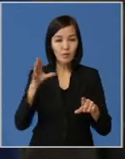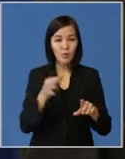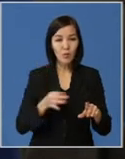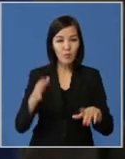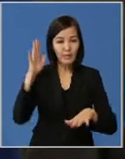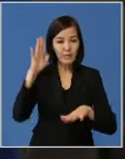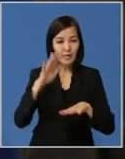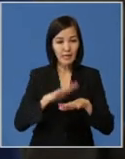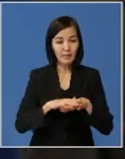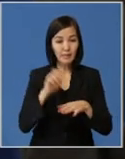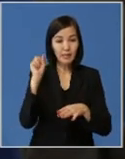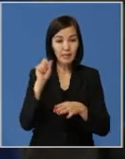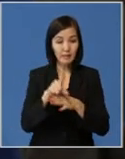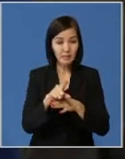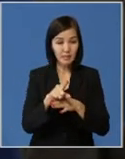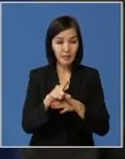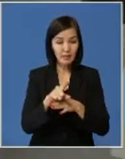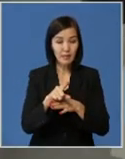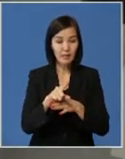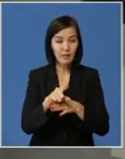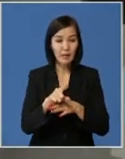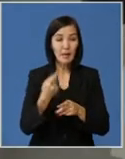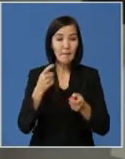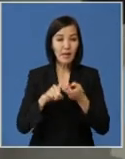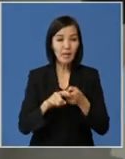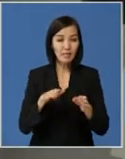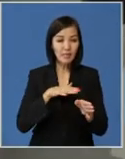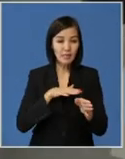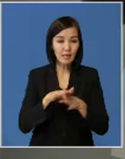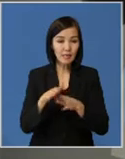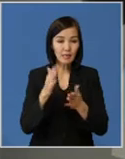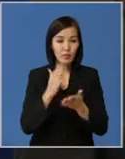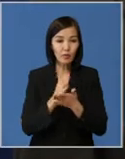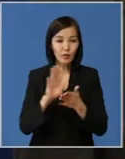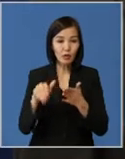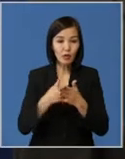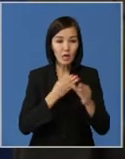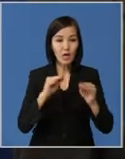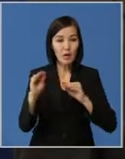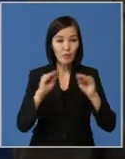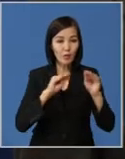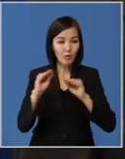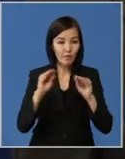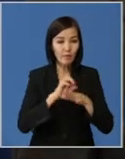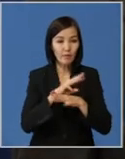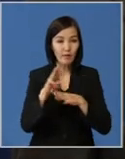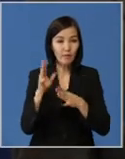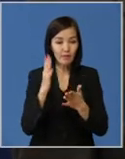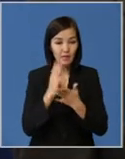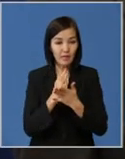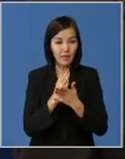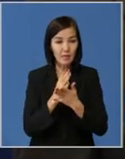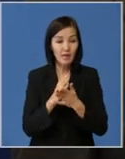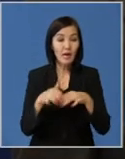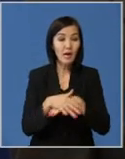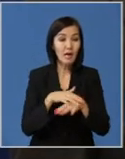отқан тапсырмасының негізінде іске асырылатқан жұмыстар заманауи құрал жабдықтармен жабдықталған ғимаратта жұмыс істеуге бұл әрине